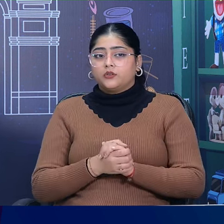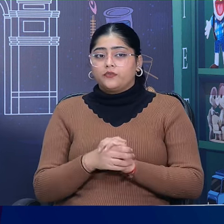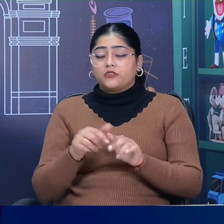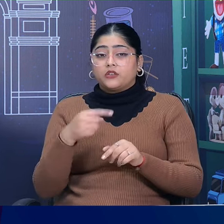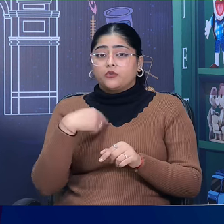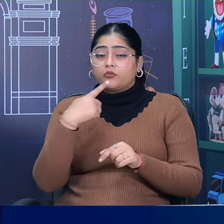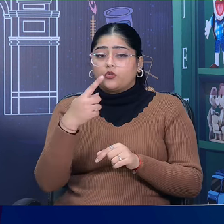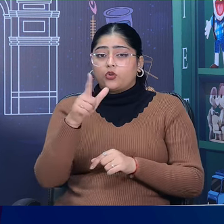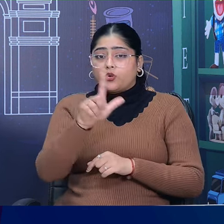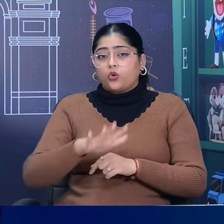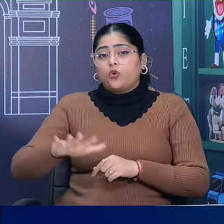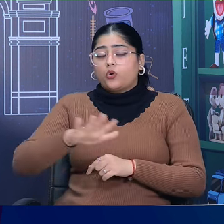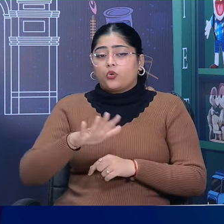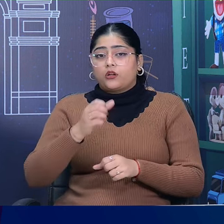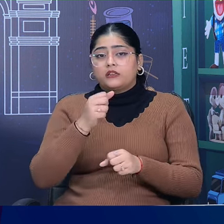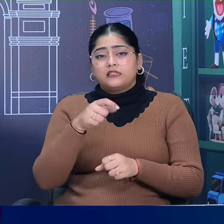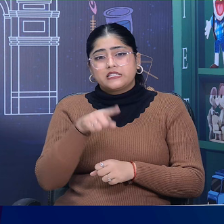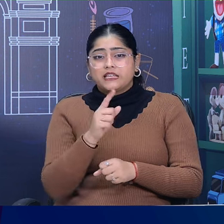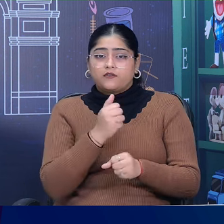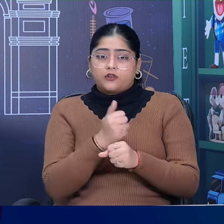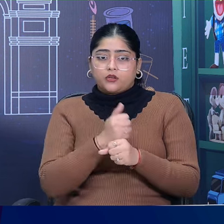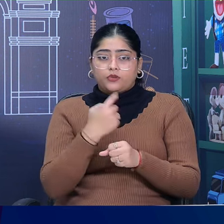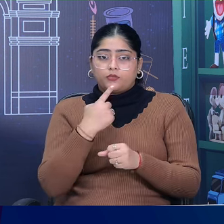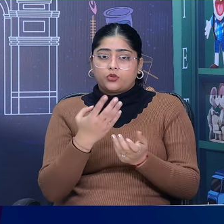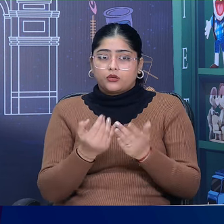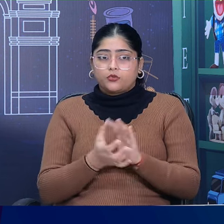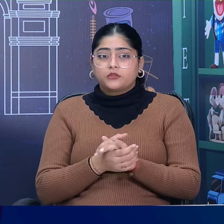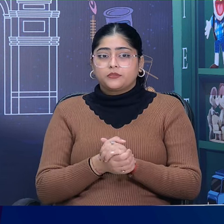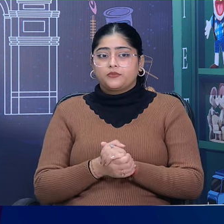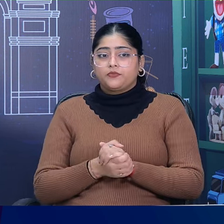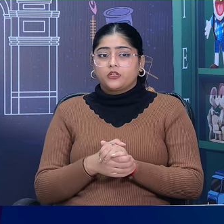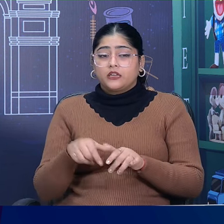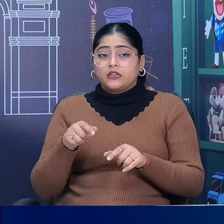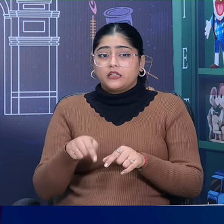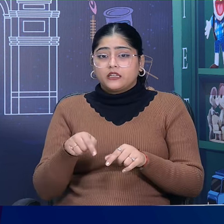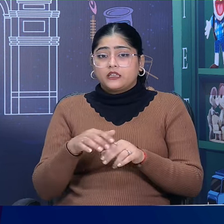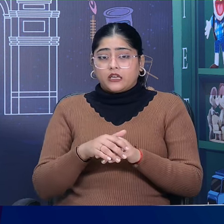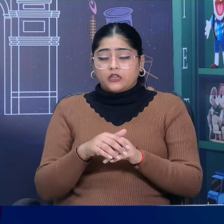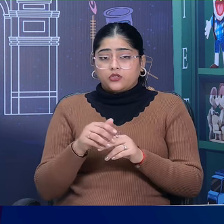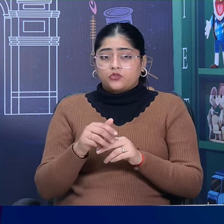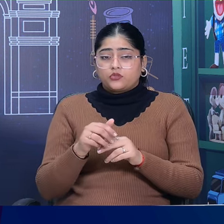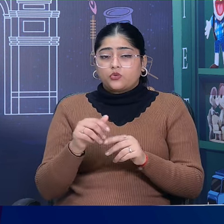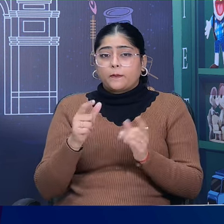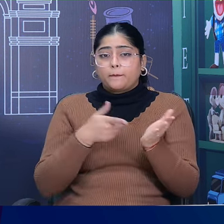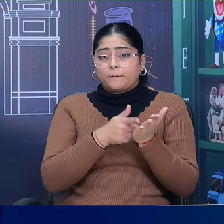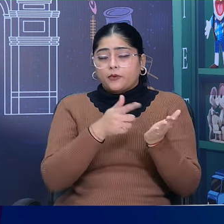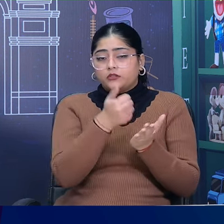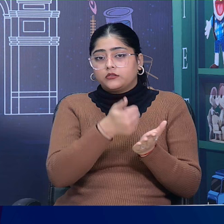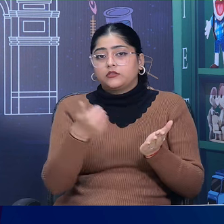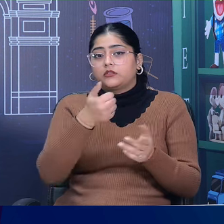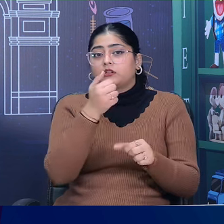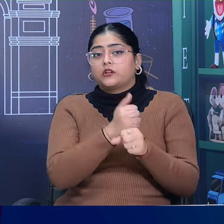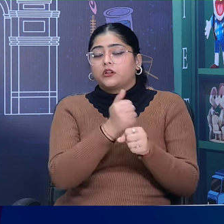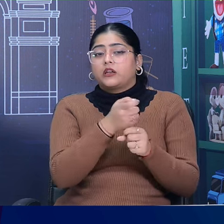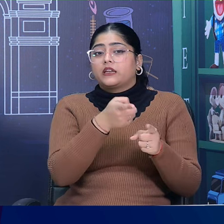जो अपने आप चलने वाली गवर्नमेंट होती है और डेमोक्रेसी का सबसे इंपॉर्टेंट हिस्सा है कि यह सरकार या जो ये राज है जो पंच है वो लोग खुद